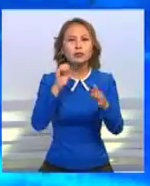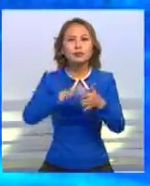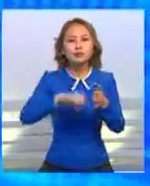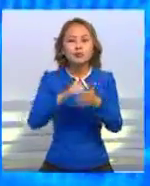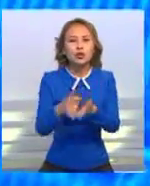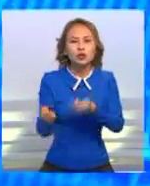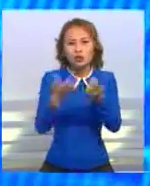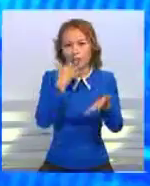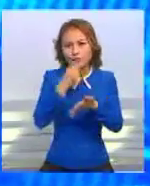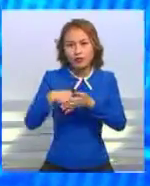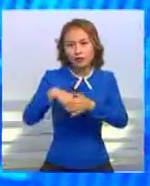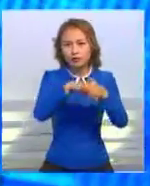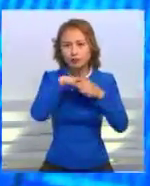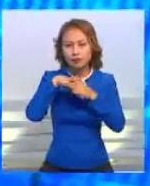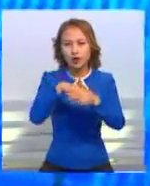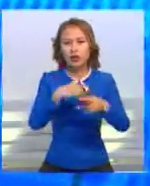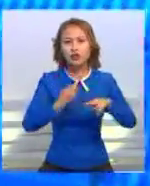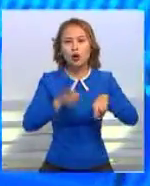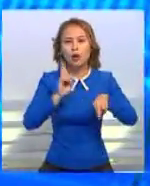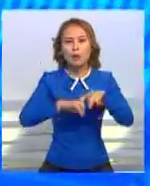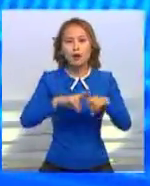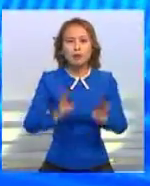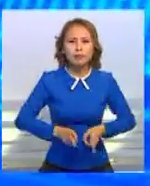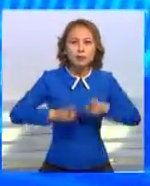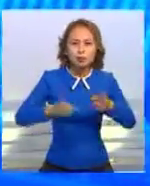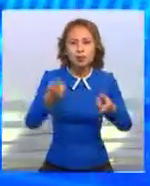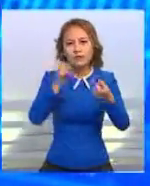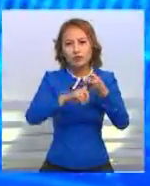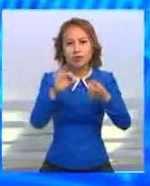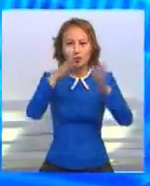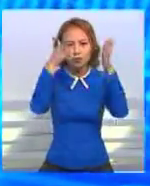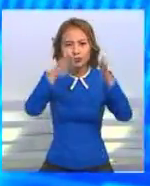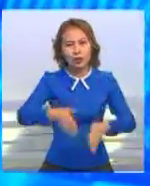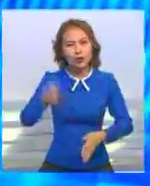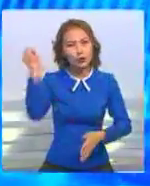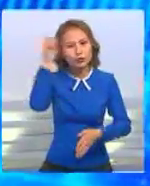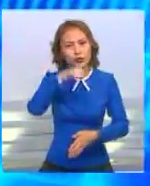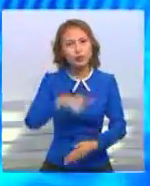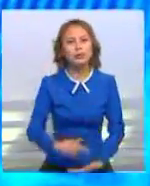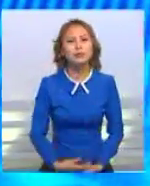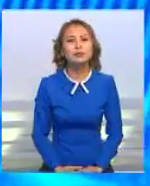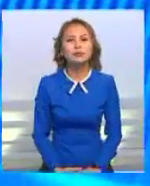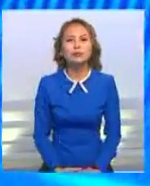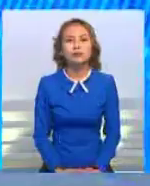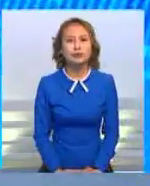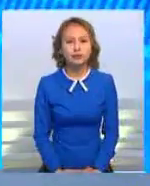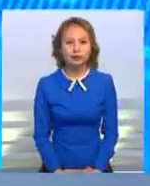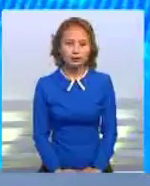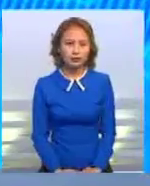алып жүргені әрі қандай да бір қылмыстарға қатысы бар жоқтығы тексеріліп жатыр.